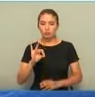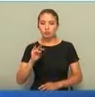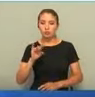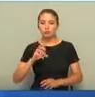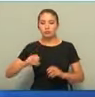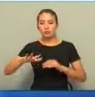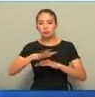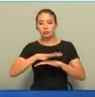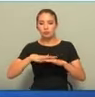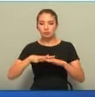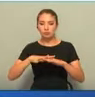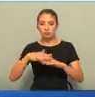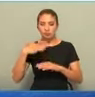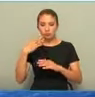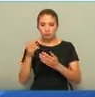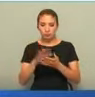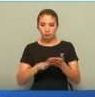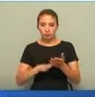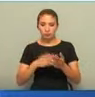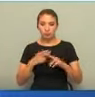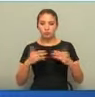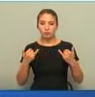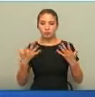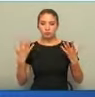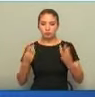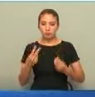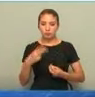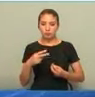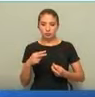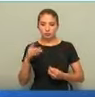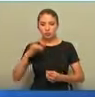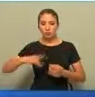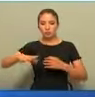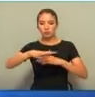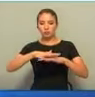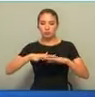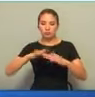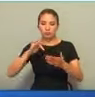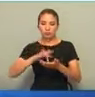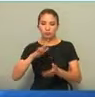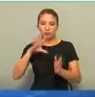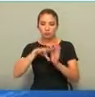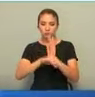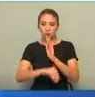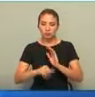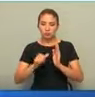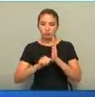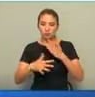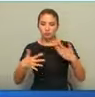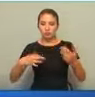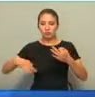кейіннен насихаттау. Пресс-тур арқылы бізге қазіргі таңда 20 республикалық нысанға кірген және де 60-тан